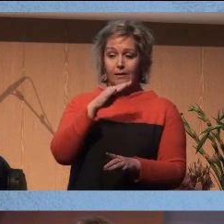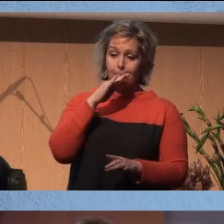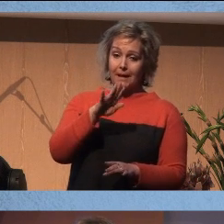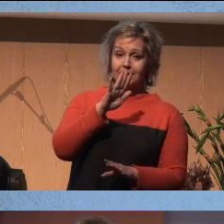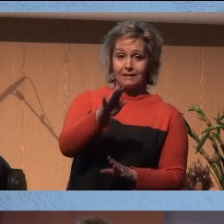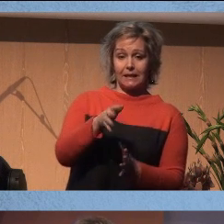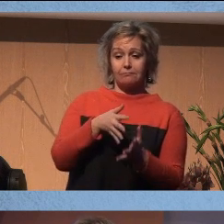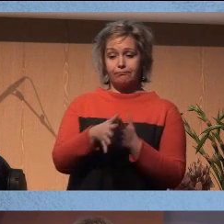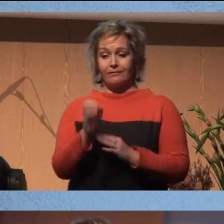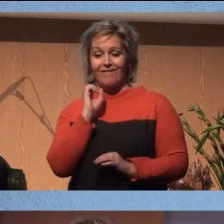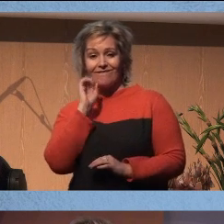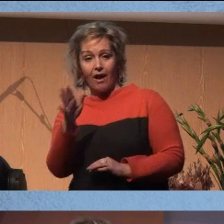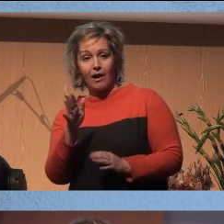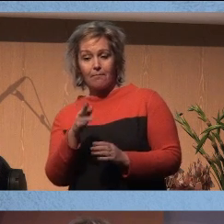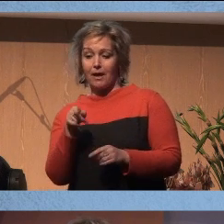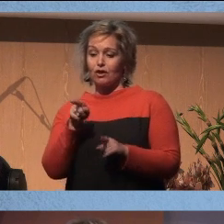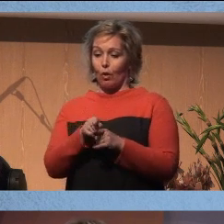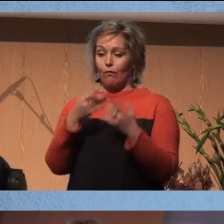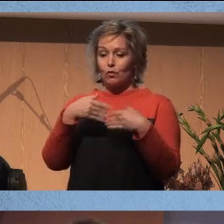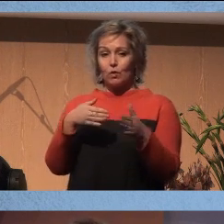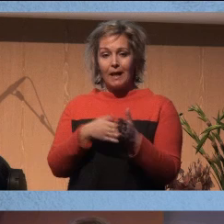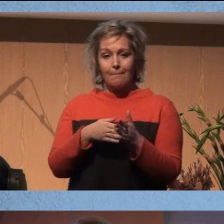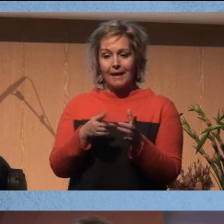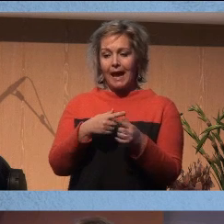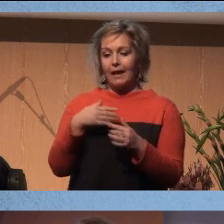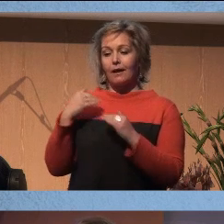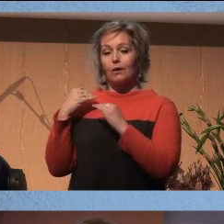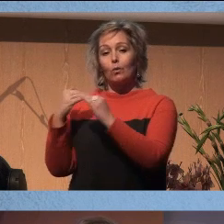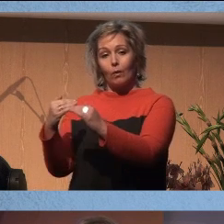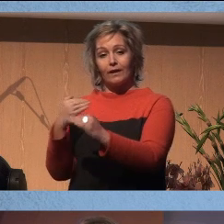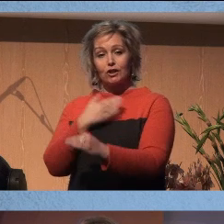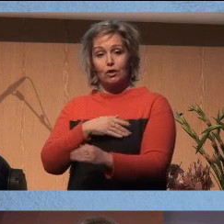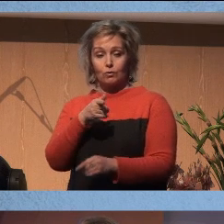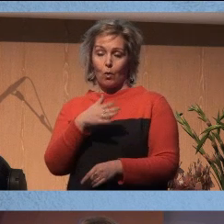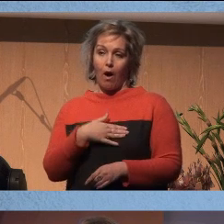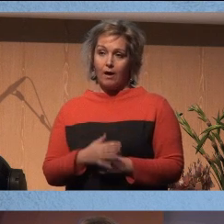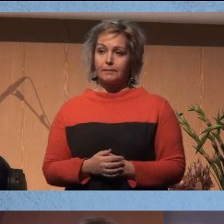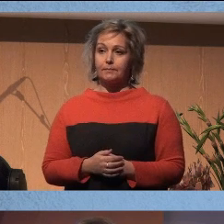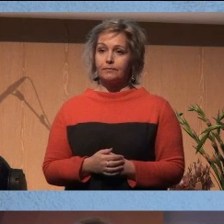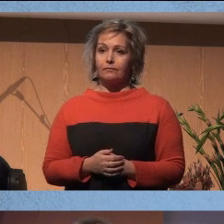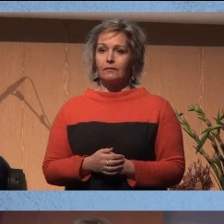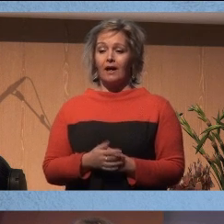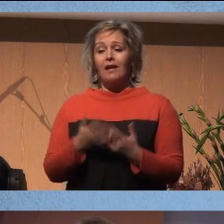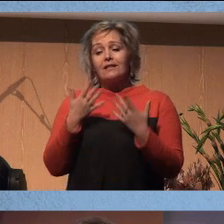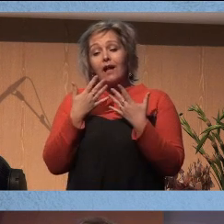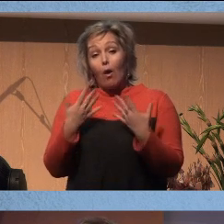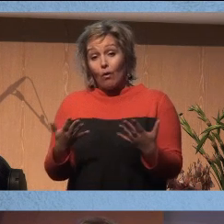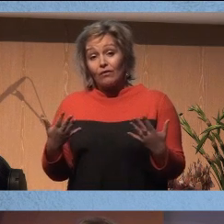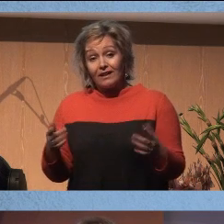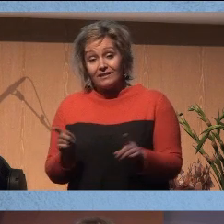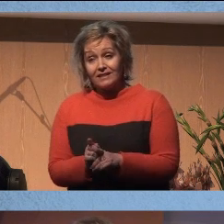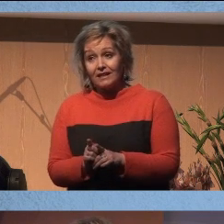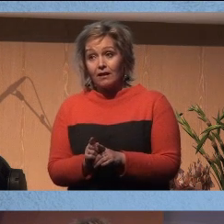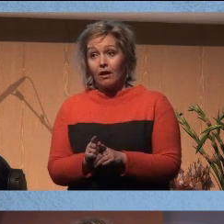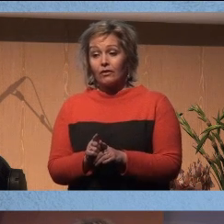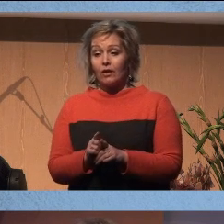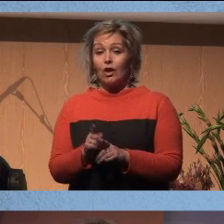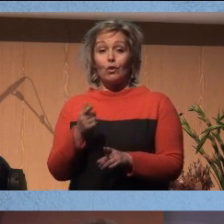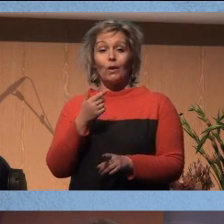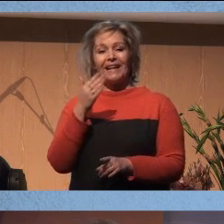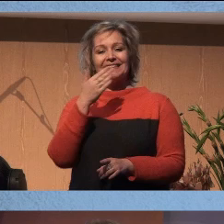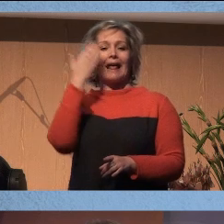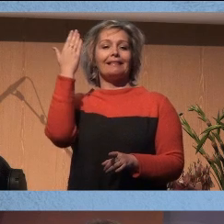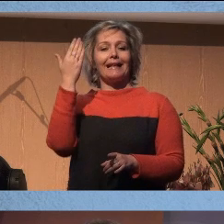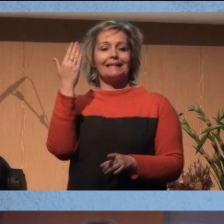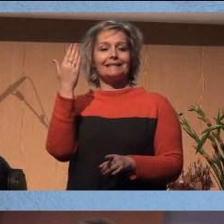mestre din hverdag med den funksjonshemming eller kronisk sykdom som du har. Det ofte slik at når kjendiser